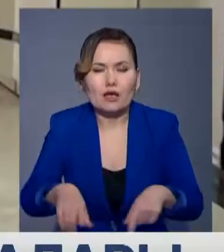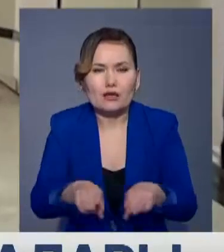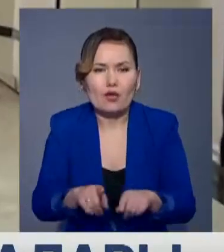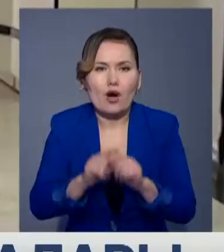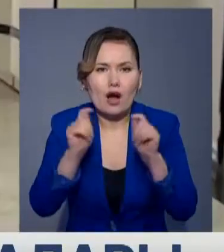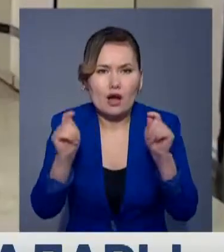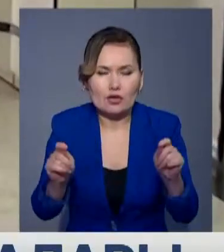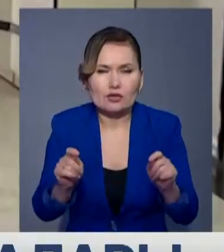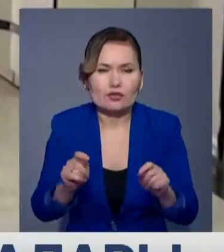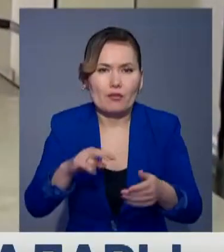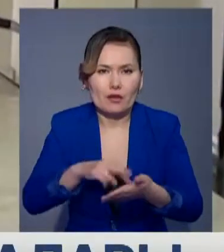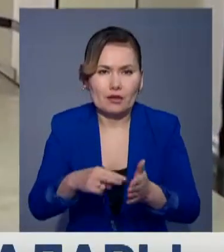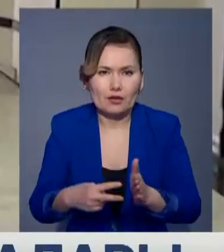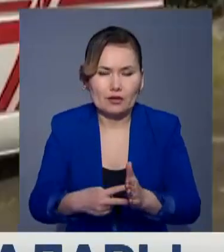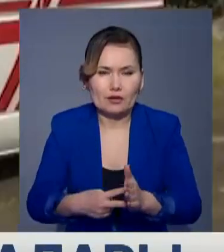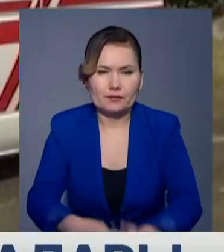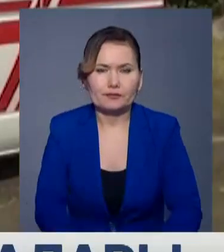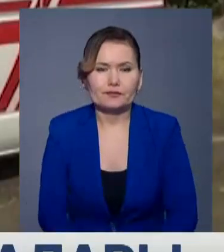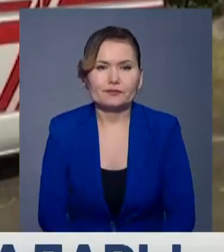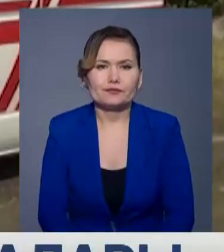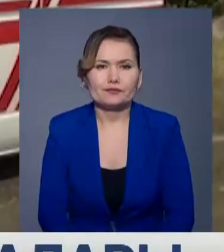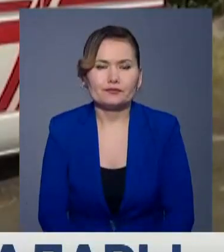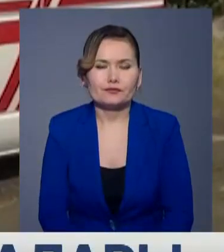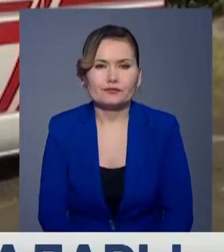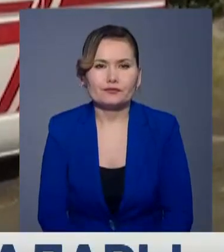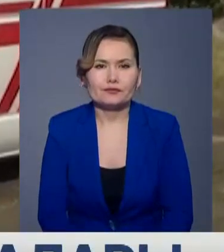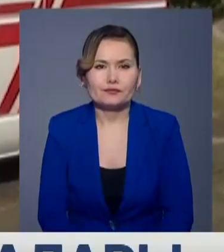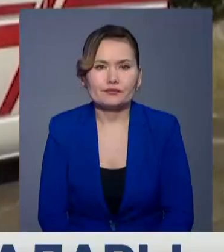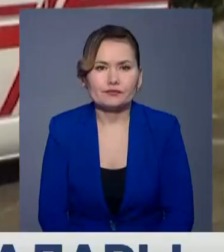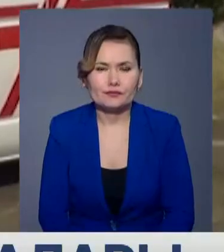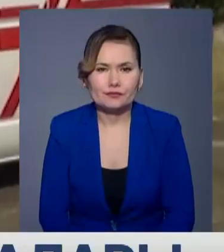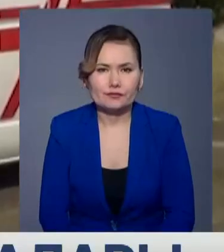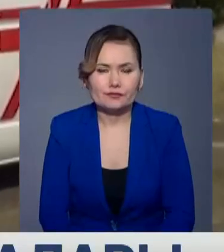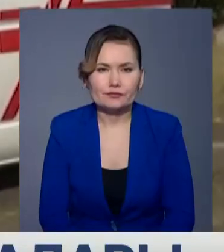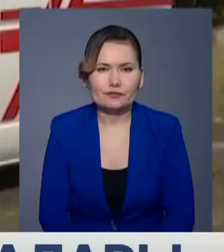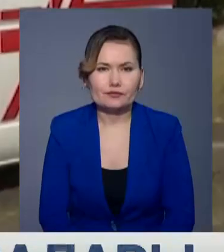Talgatbek Abduqoja, Şafak Aliyev, Aygün Gasan, Xabar 24, Azerbaycan, Baku.